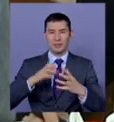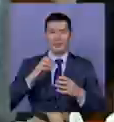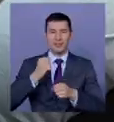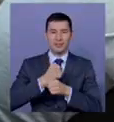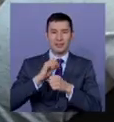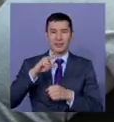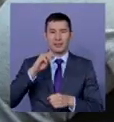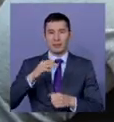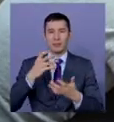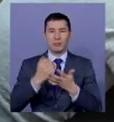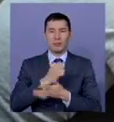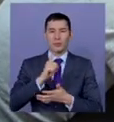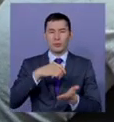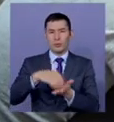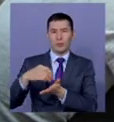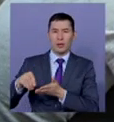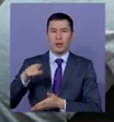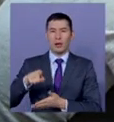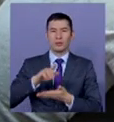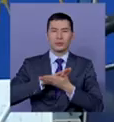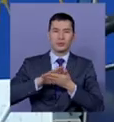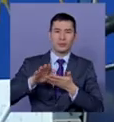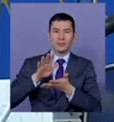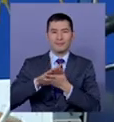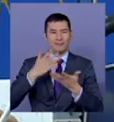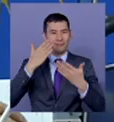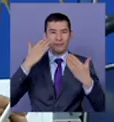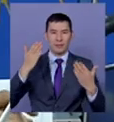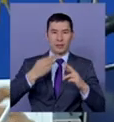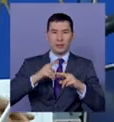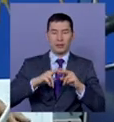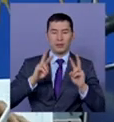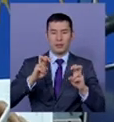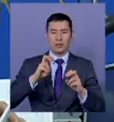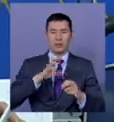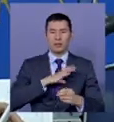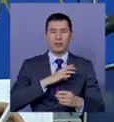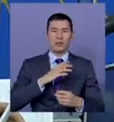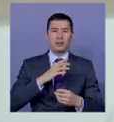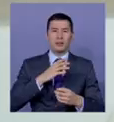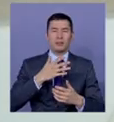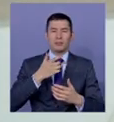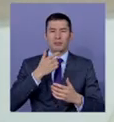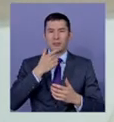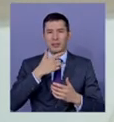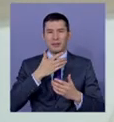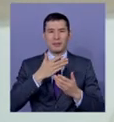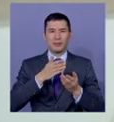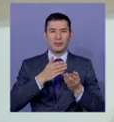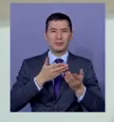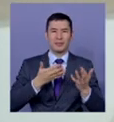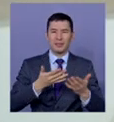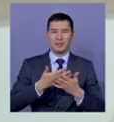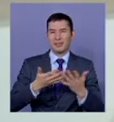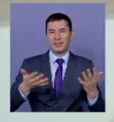нарықтағы тауарлардан көптеген өрескел заң бұзушылықтар да анықталған. Мысалы, Барон, Снежок фудмастері, Яшкино вафли және